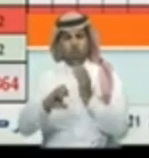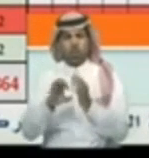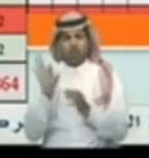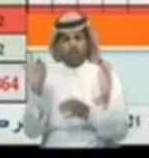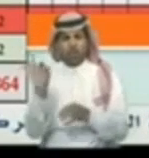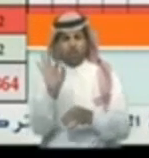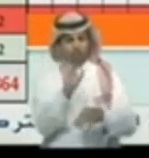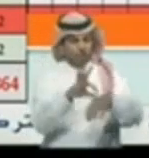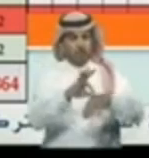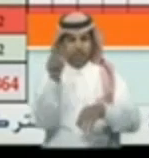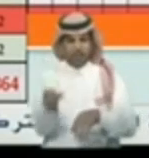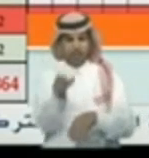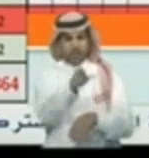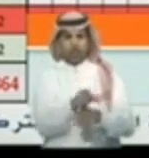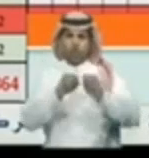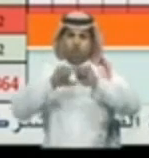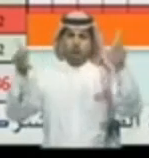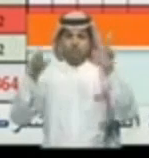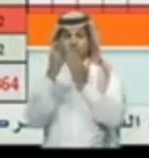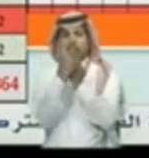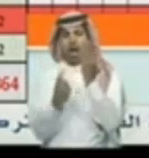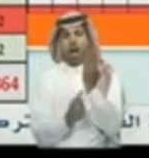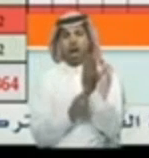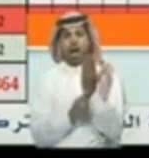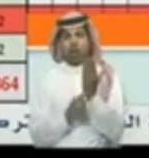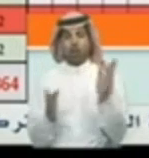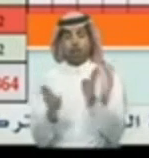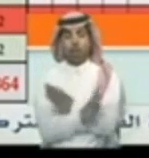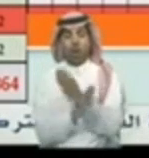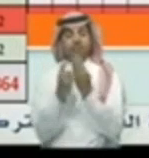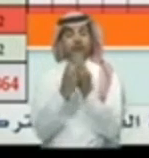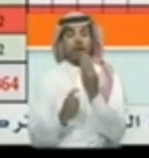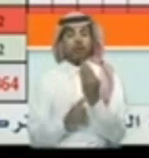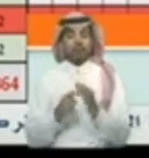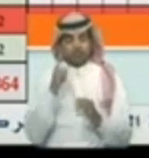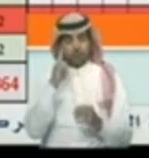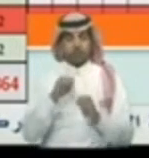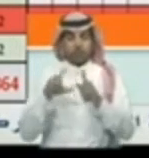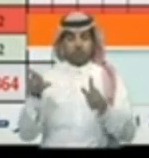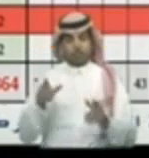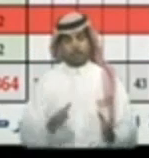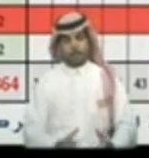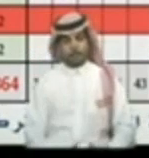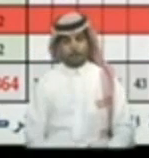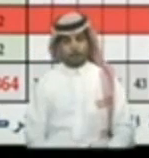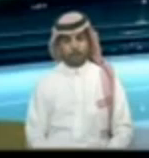المدنية والمدنيين في مخالفة واضحة للقانون الدولي والإنساني ومحاولة تعطيل اتفاق ستوكهولم.